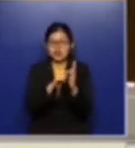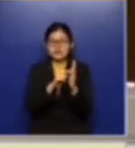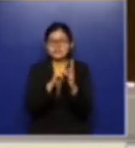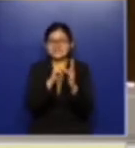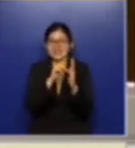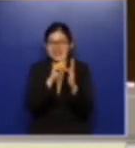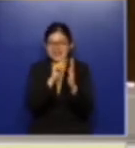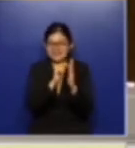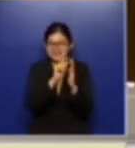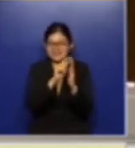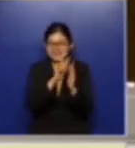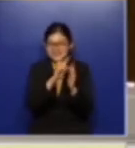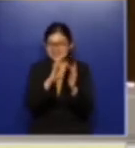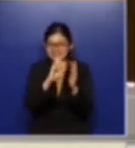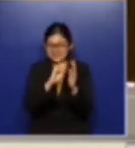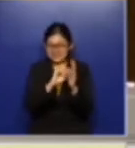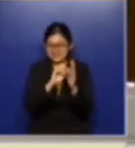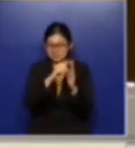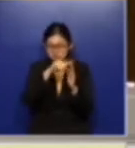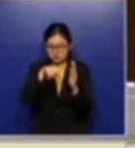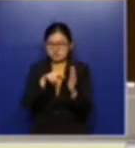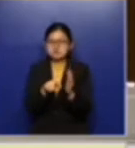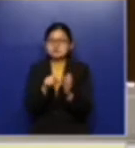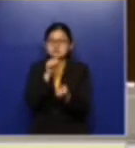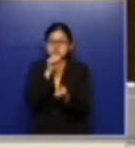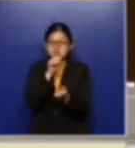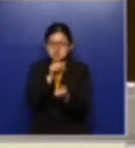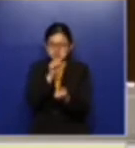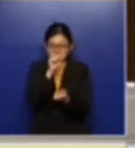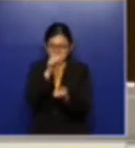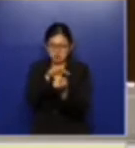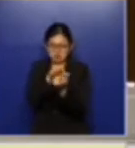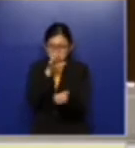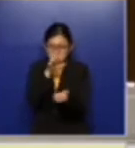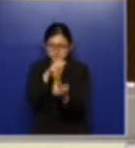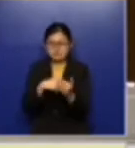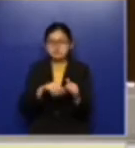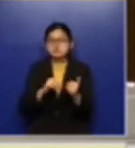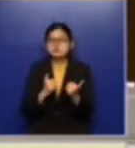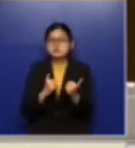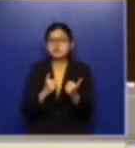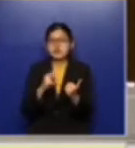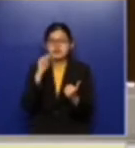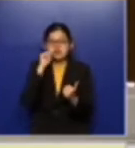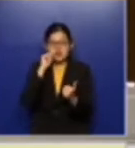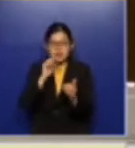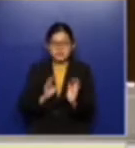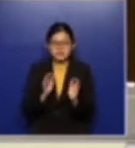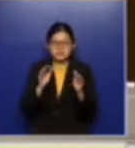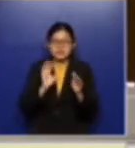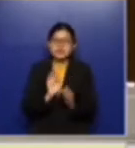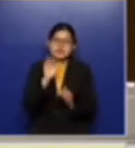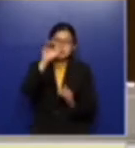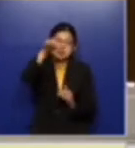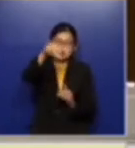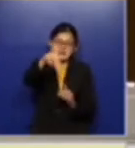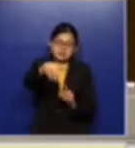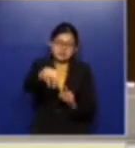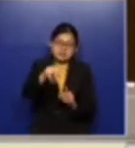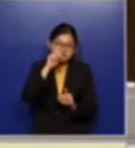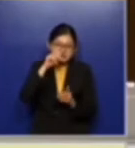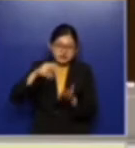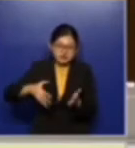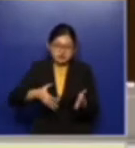เนี่ยเราใช้น้ำจากเขื่อนสิริกิติ์เขื่อนภูมิพลแควน้อยบำรุงแดนและก็เ